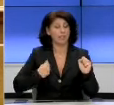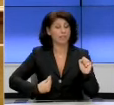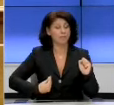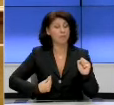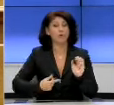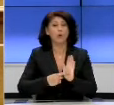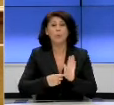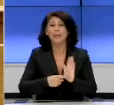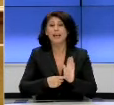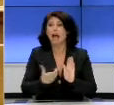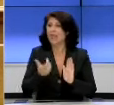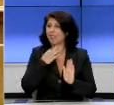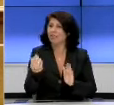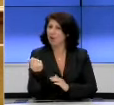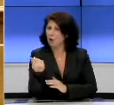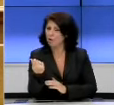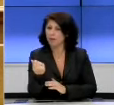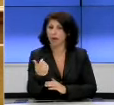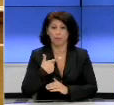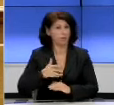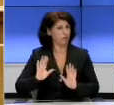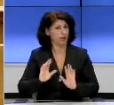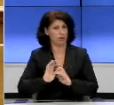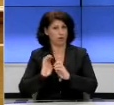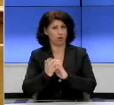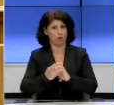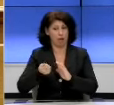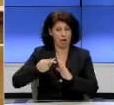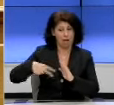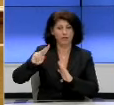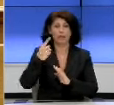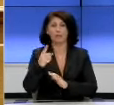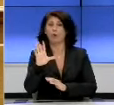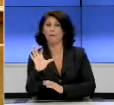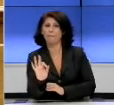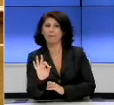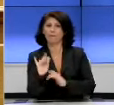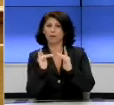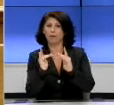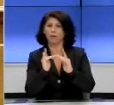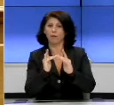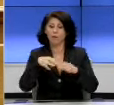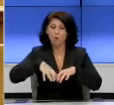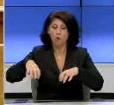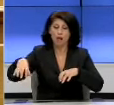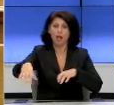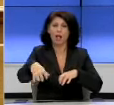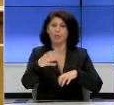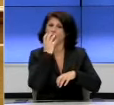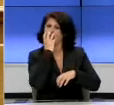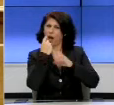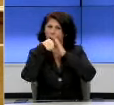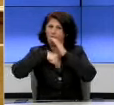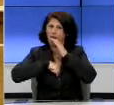δημοσιονομικής ασφυξίας ήρθαμε εμείς και δεν είχαμε κορονοϊό και αυξήσαμε κατά 150 τις κλίνες στις μονάδες εντατικής θεραπείας. Δεν